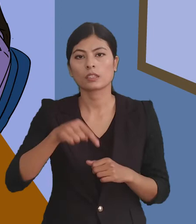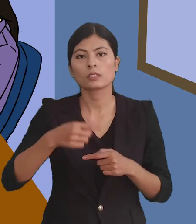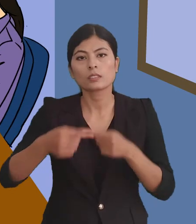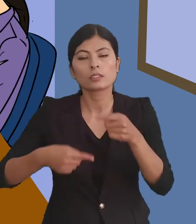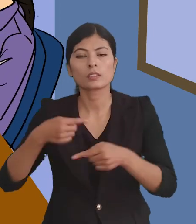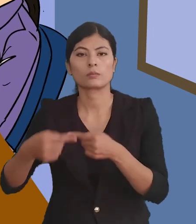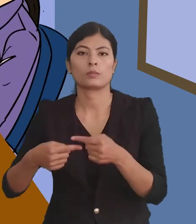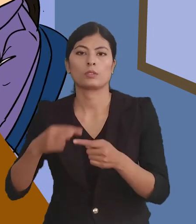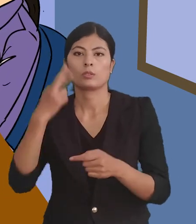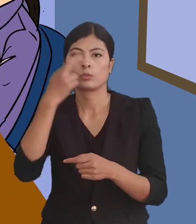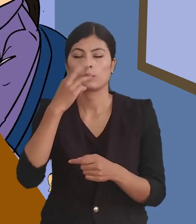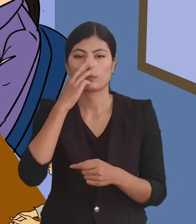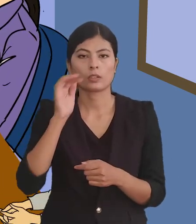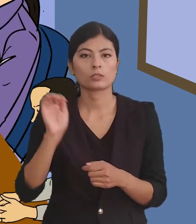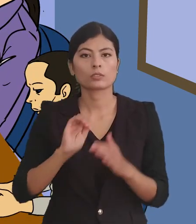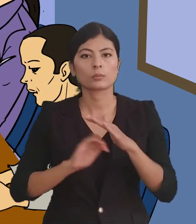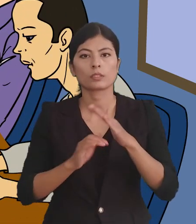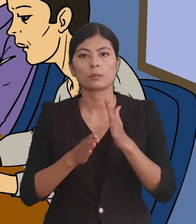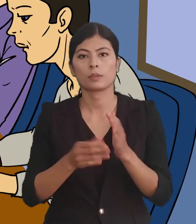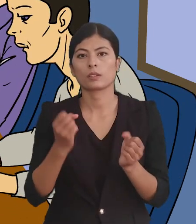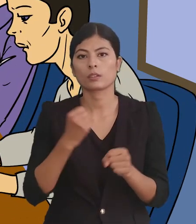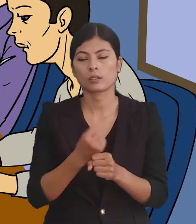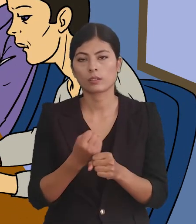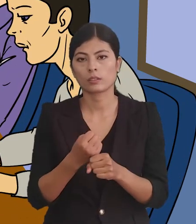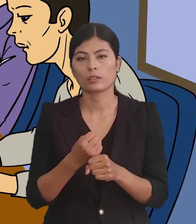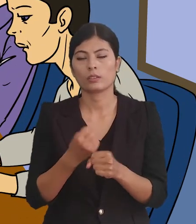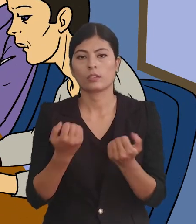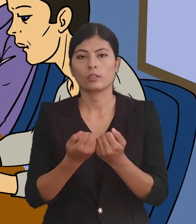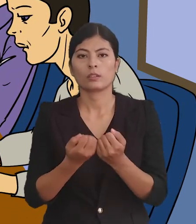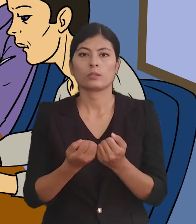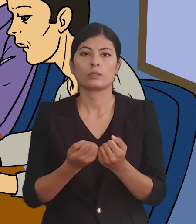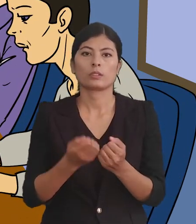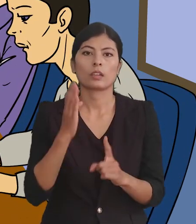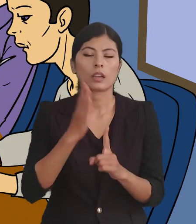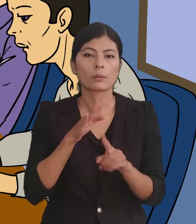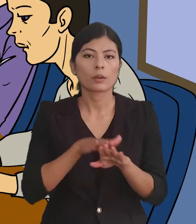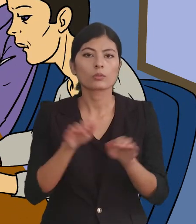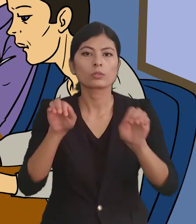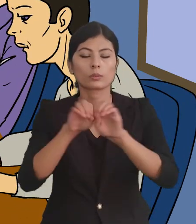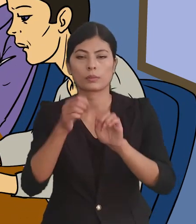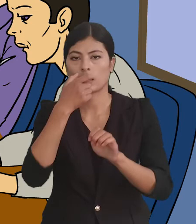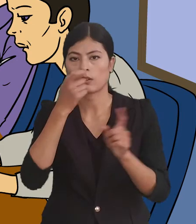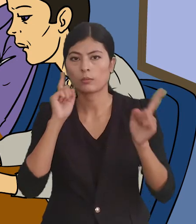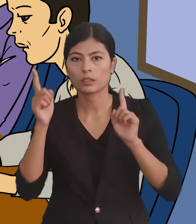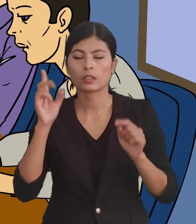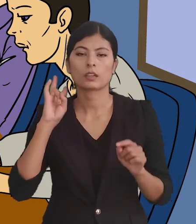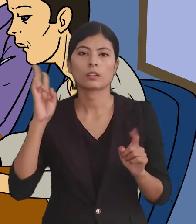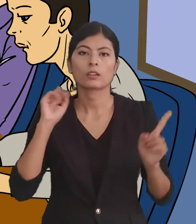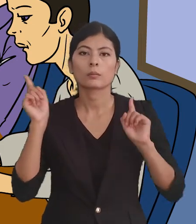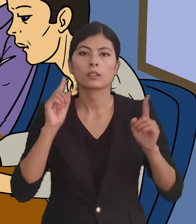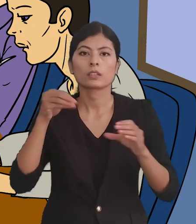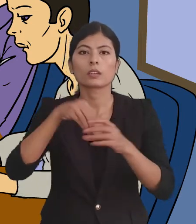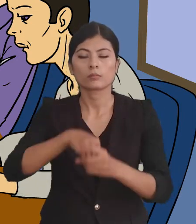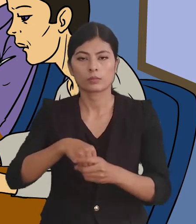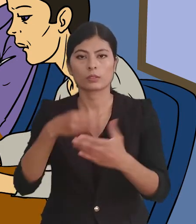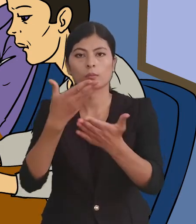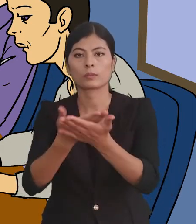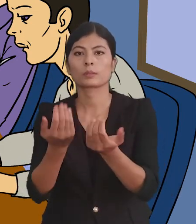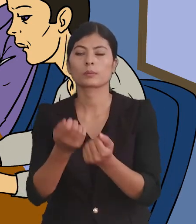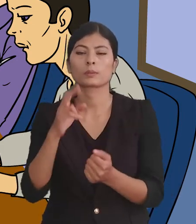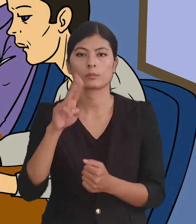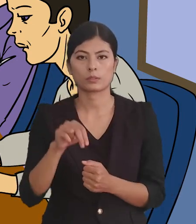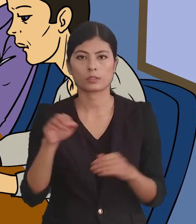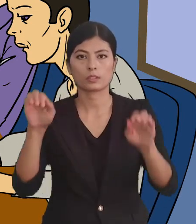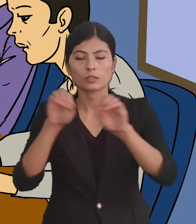से भेल कैले काम कार्रवाई के प्रतिवेदन संबंधित गांव पालिका या नगर पालिका समक्ष पेश करे